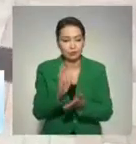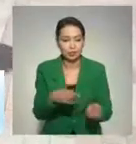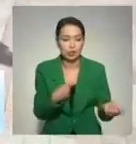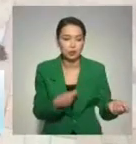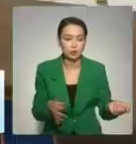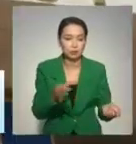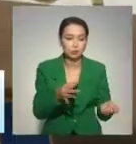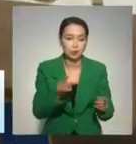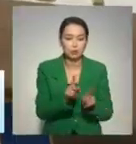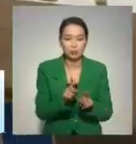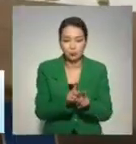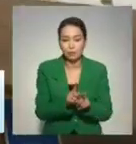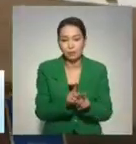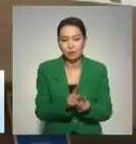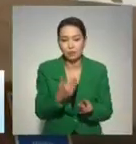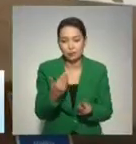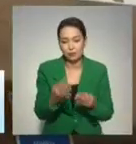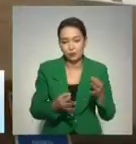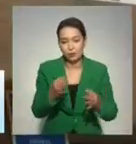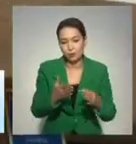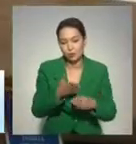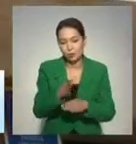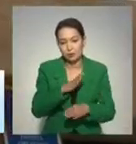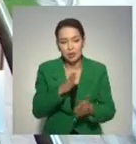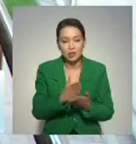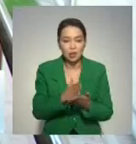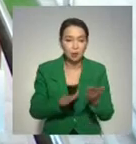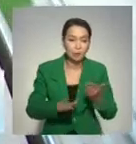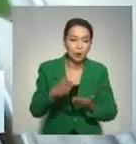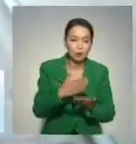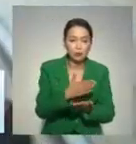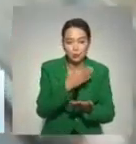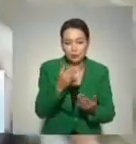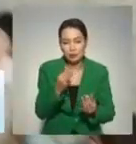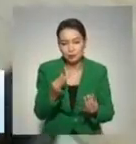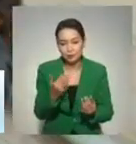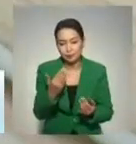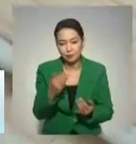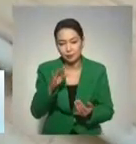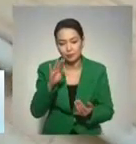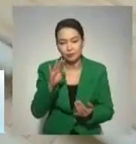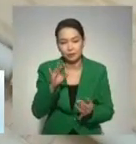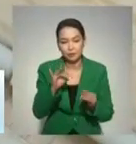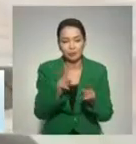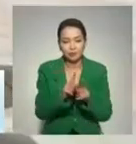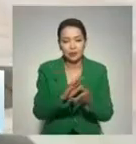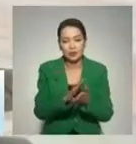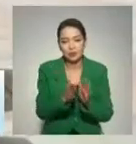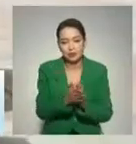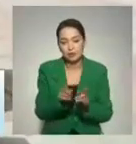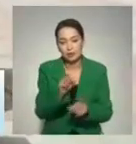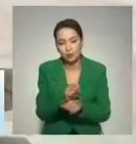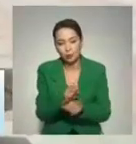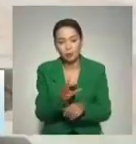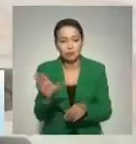области проинспектировали здание областного суда на наличие пандуса в специальных направляющих полос, тактильных табличек и мест на автостоянке. Члены